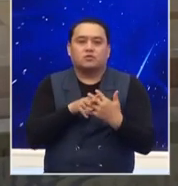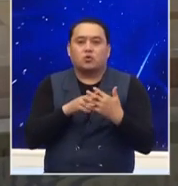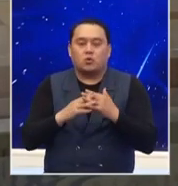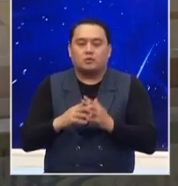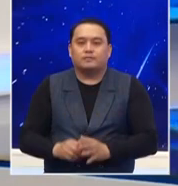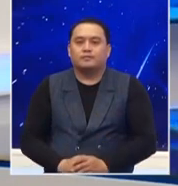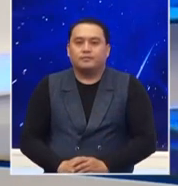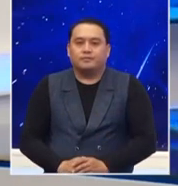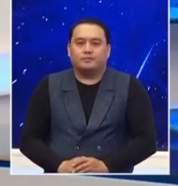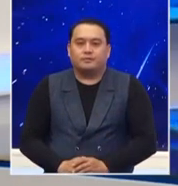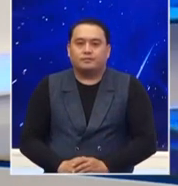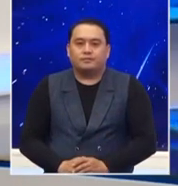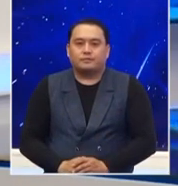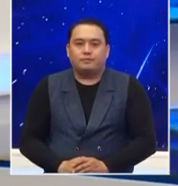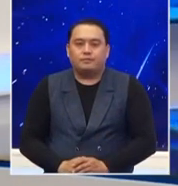школ.